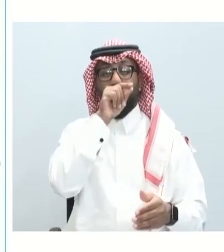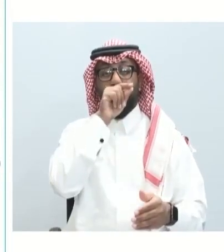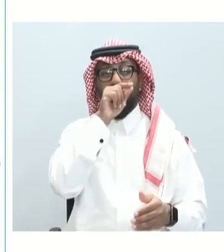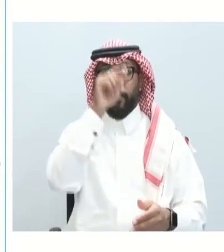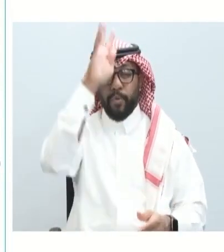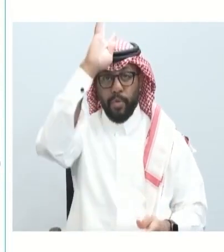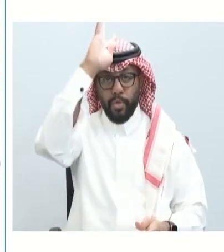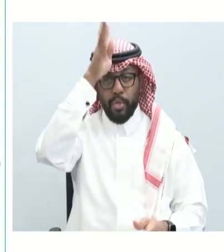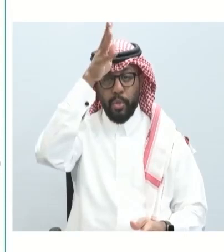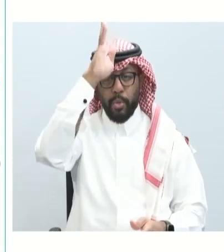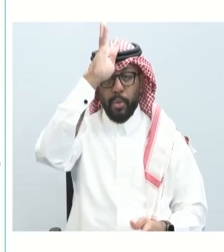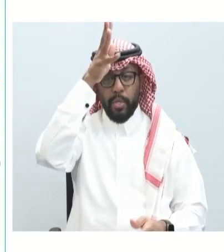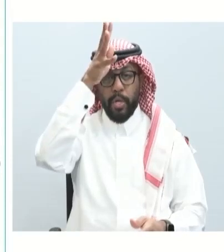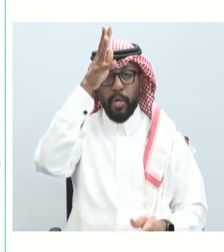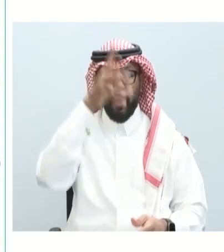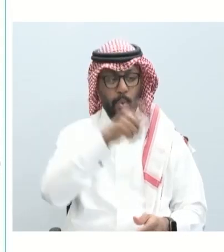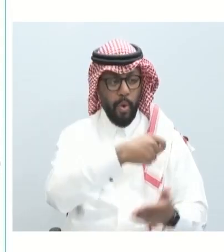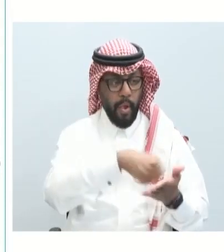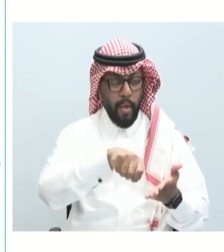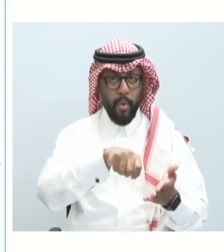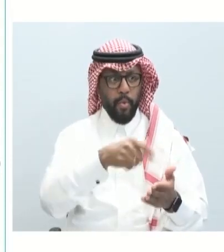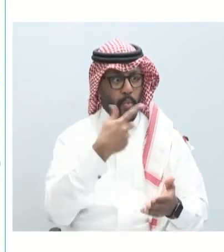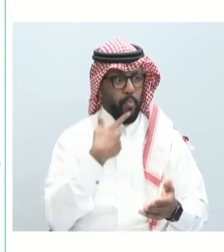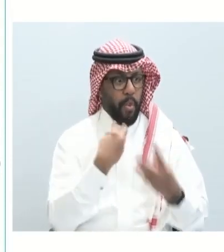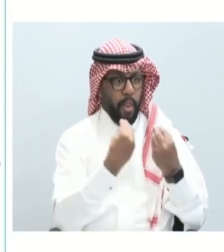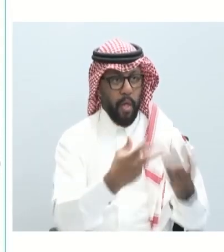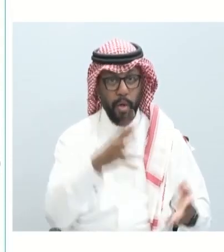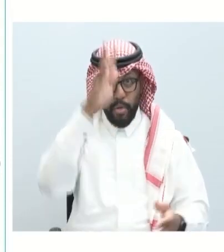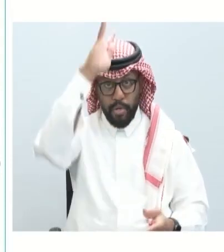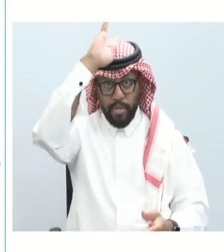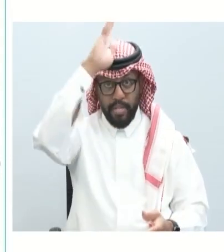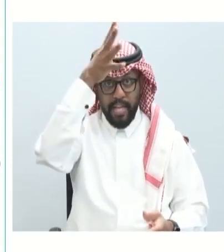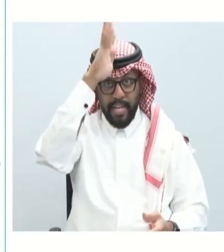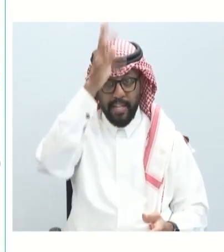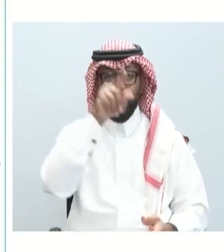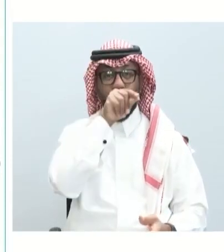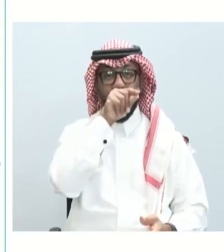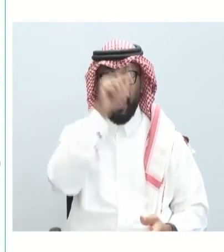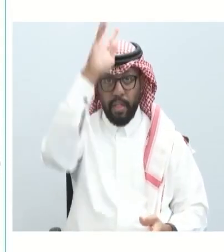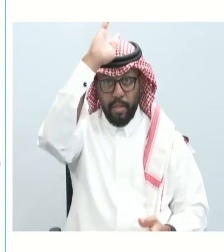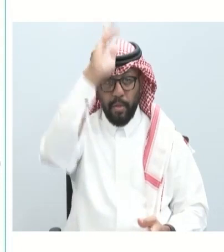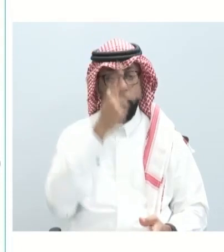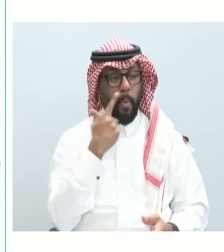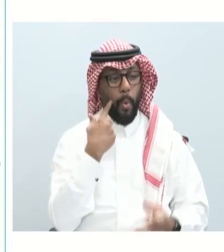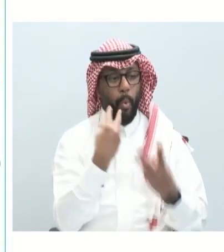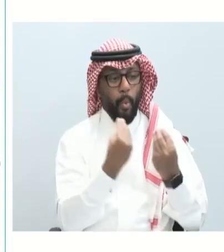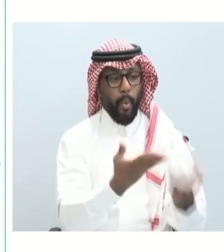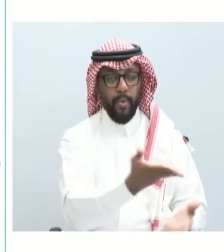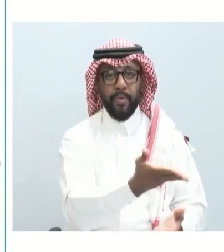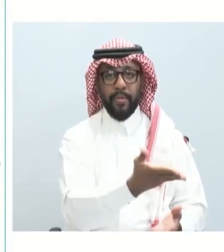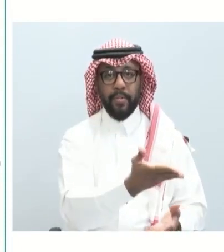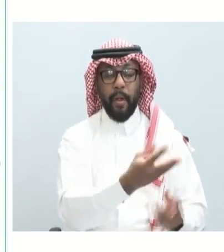اشتريت تيكن جميل الشكل اشتريت ديكن جميل الشكل قال لك